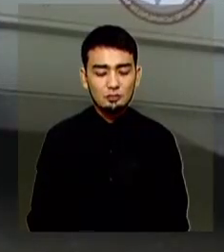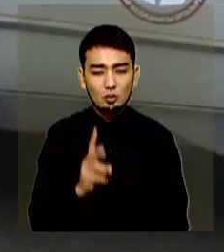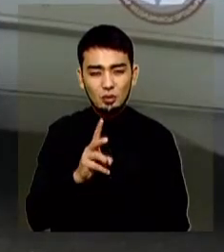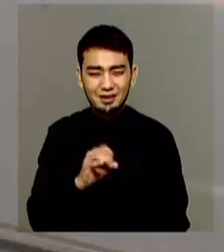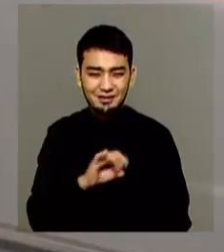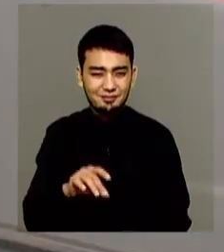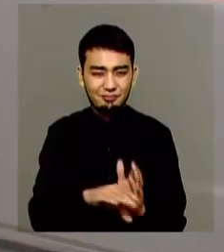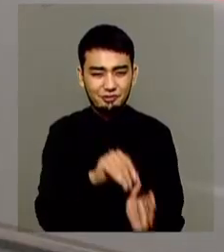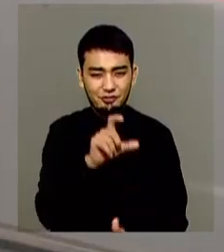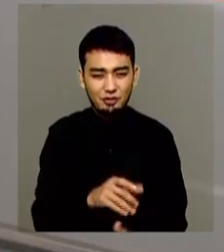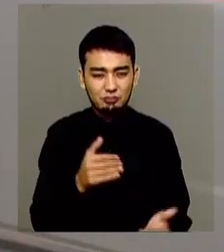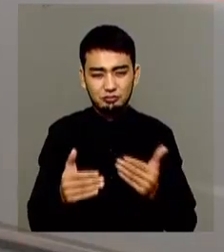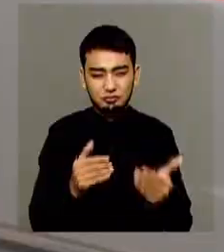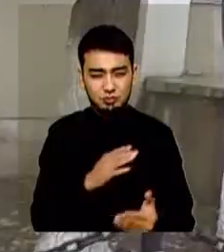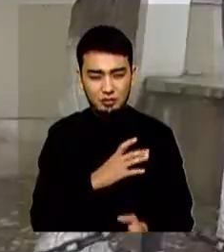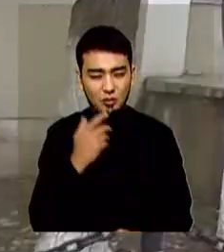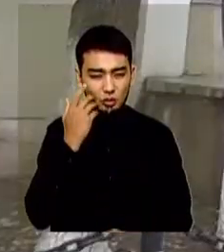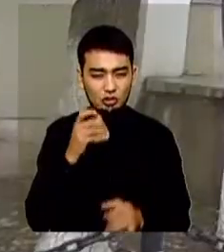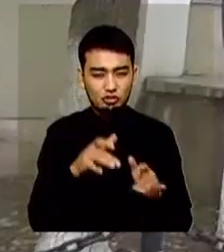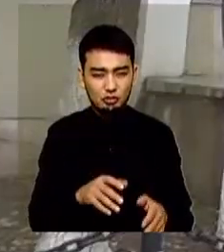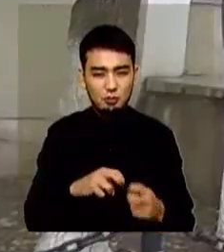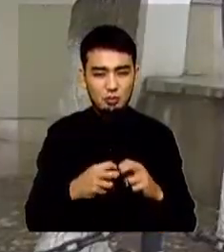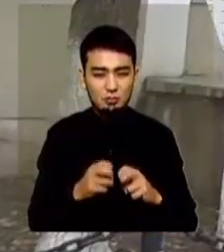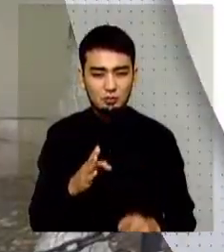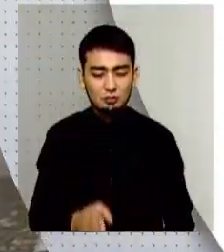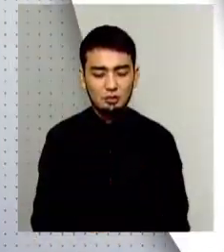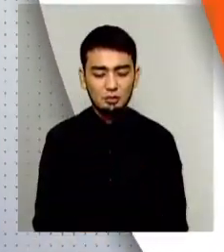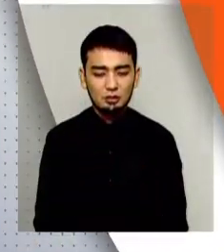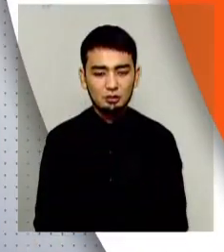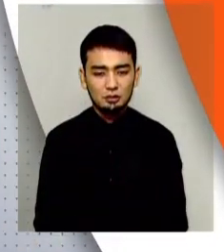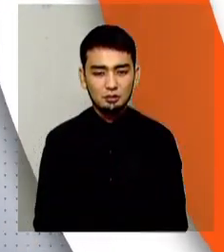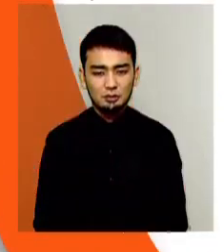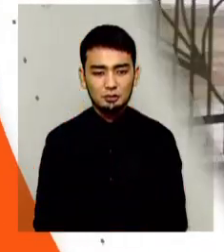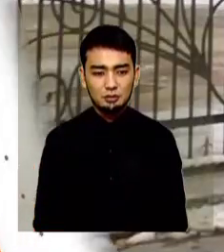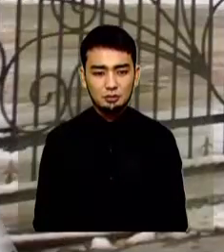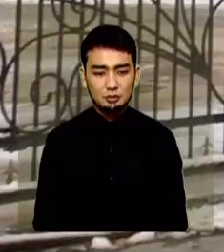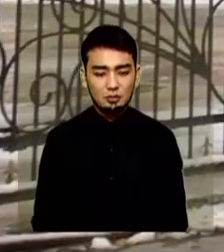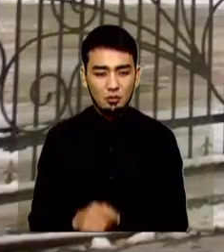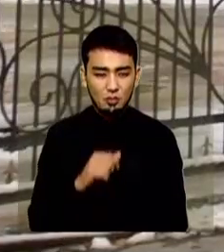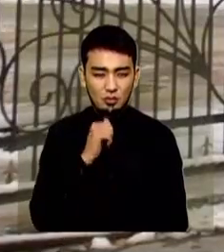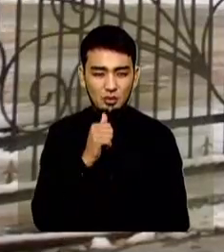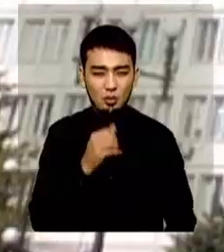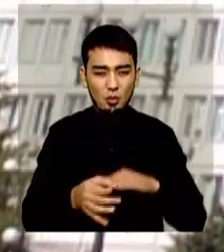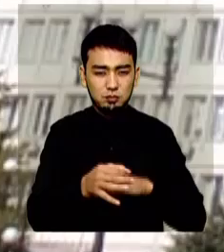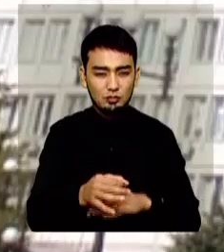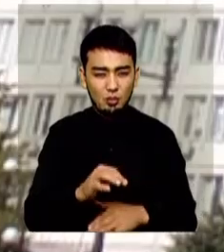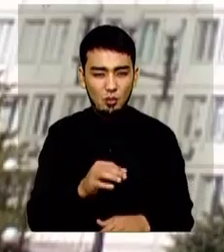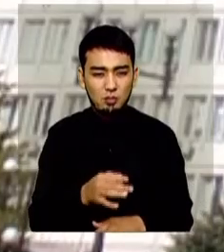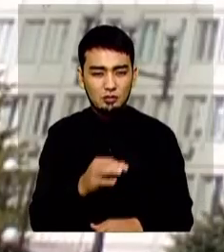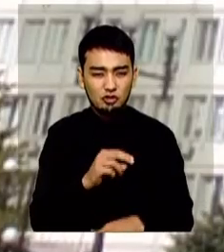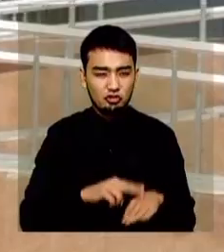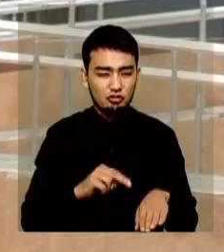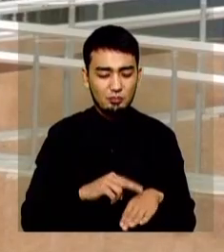депутатов подключился к обсуждению? Когда будет решена проблема? В Костанайской области убили